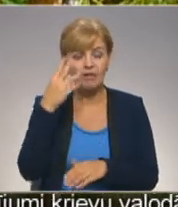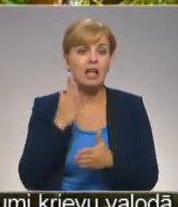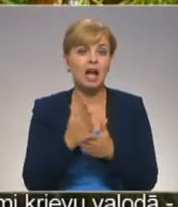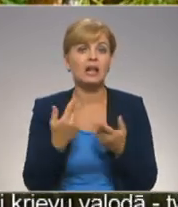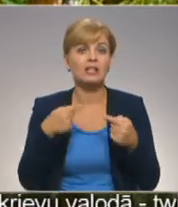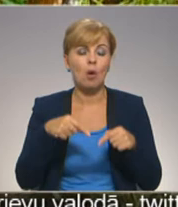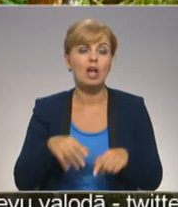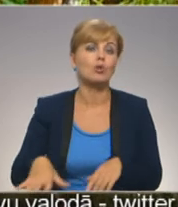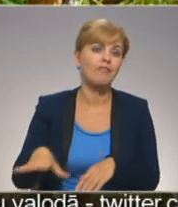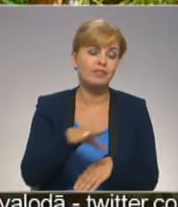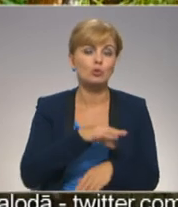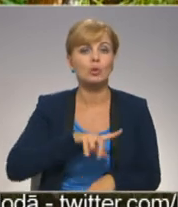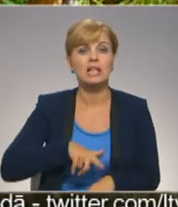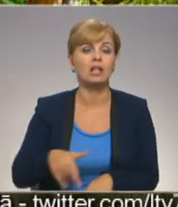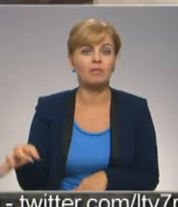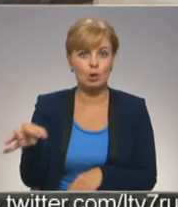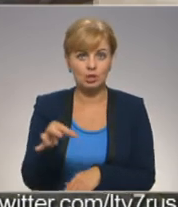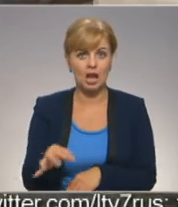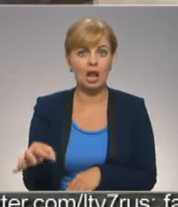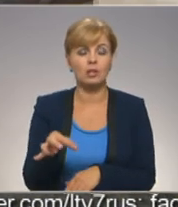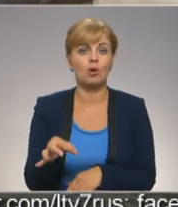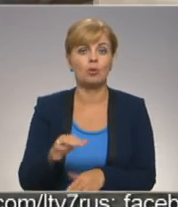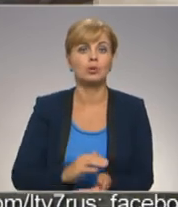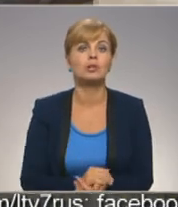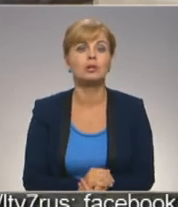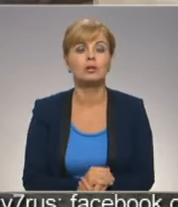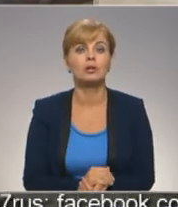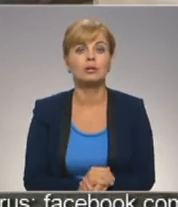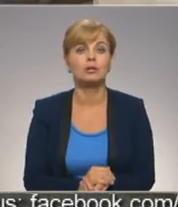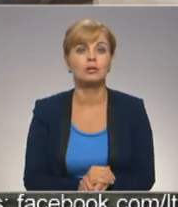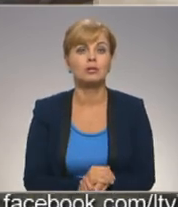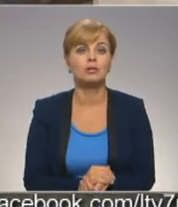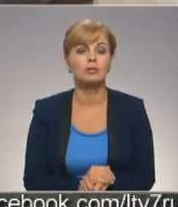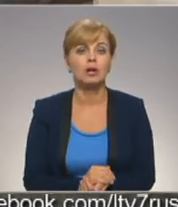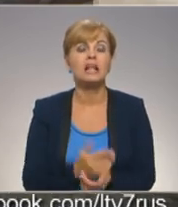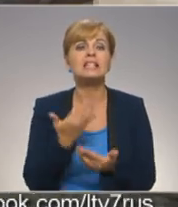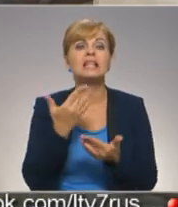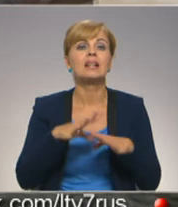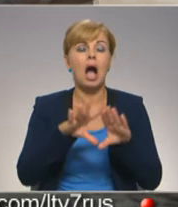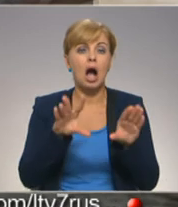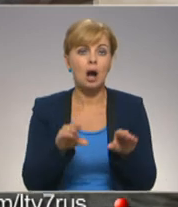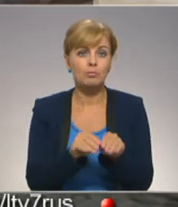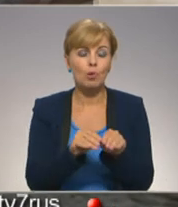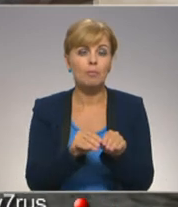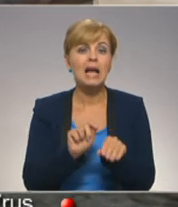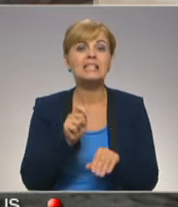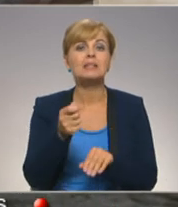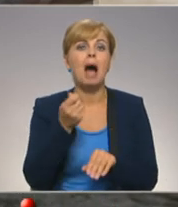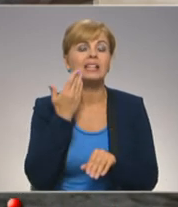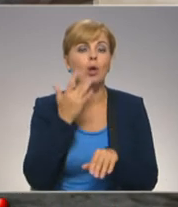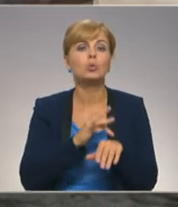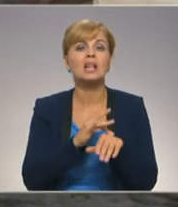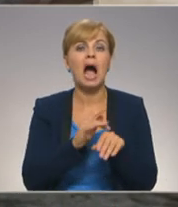jau gandrīz visos Latvijas reģionos. Nu, zinot tos apjomus, kādos Spānijas kailgliemežu